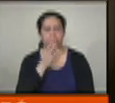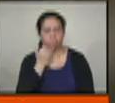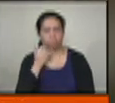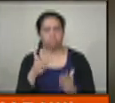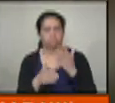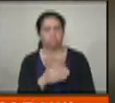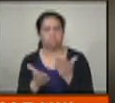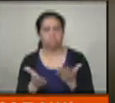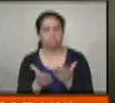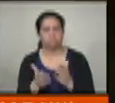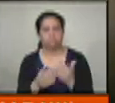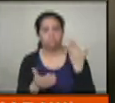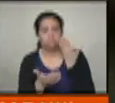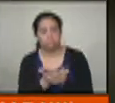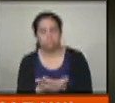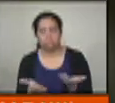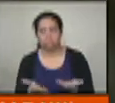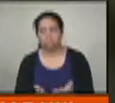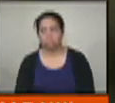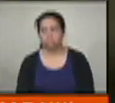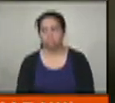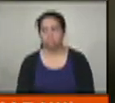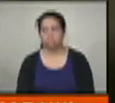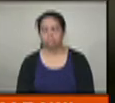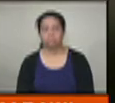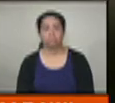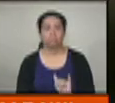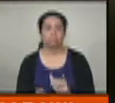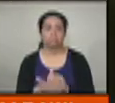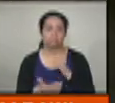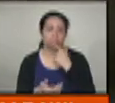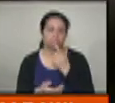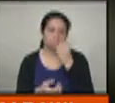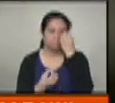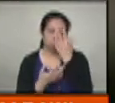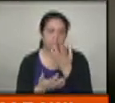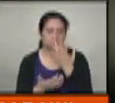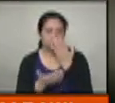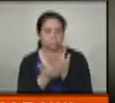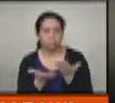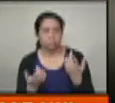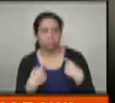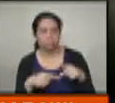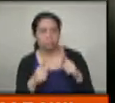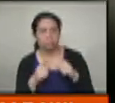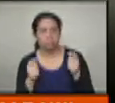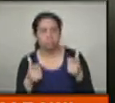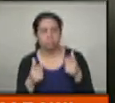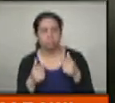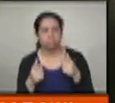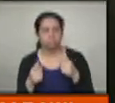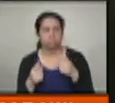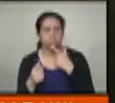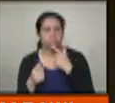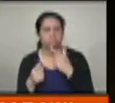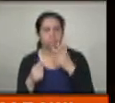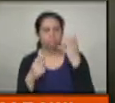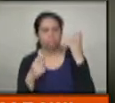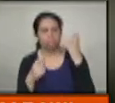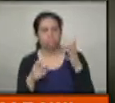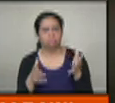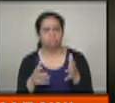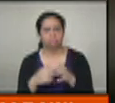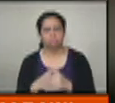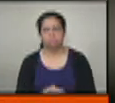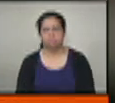rito. Karating lang namin doon. Puro responder. Kaya nga po sinasabi ko sa inyo kung saan niyo po dadalhin. Tapos bigla niyo po sinabi, bakla ka, ano bang alam